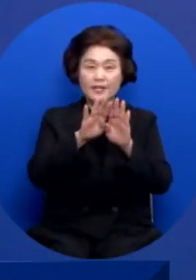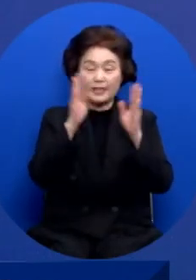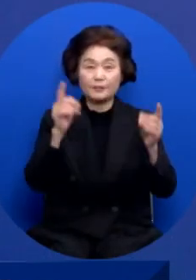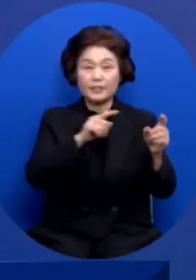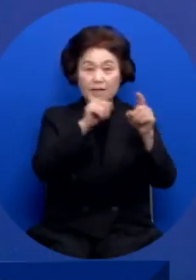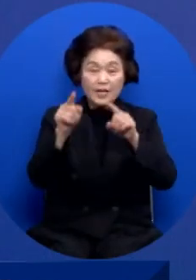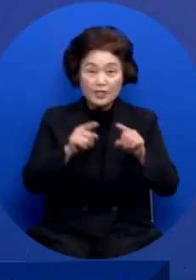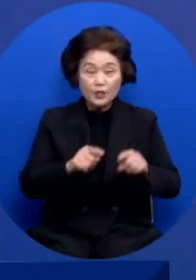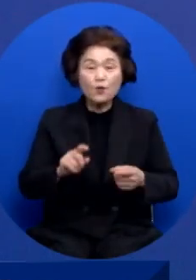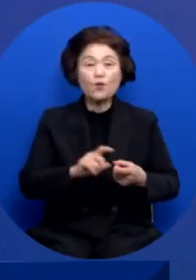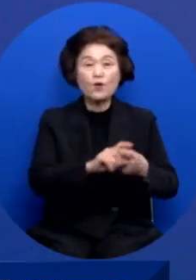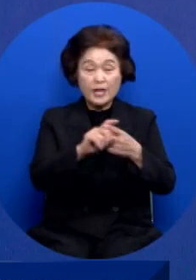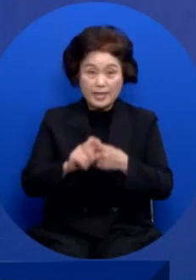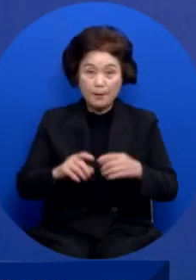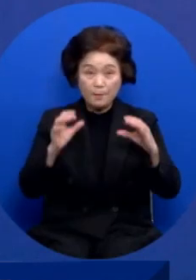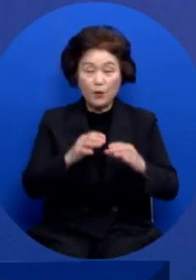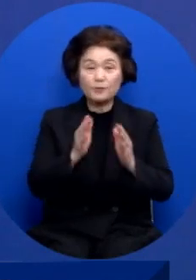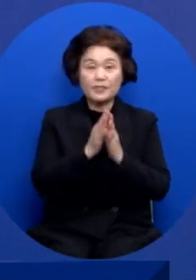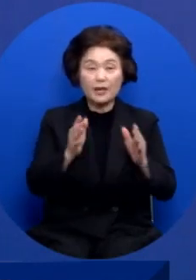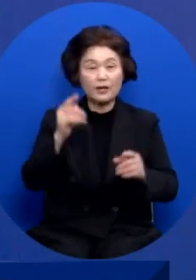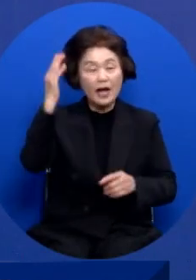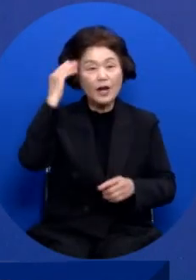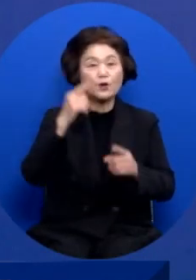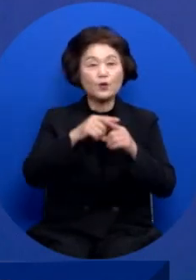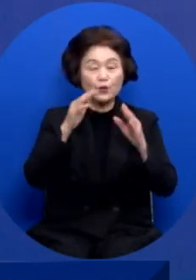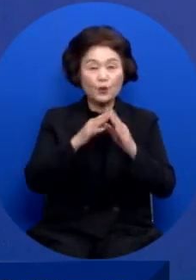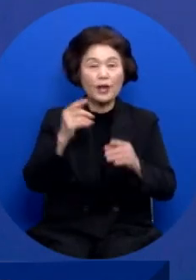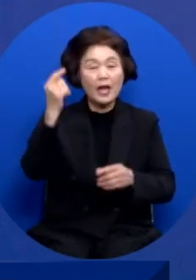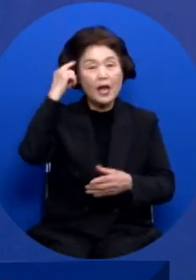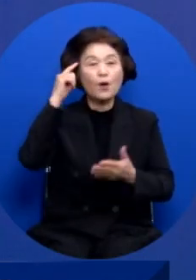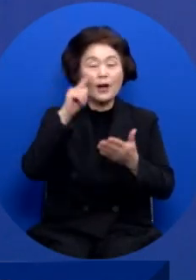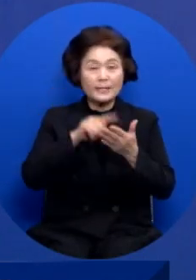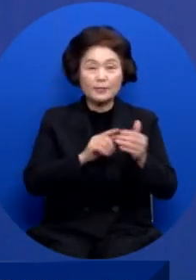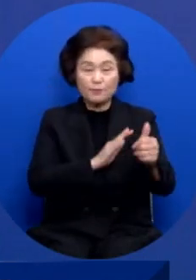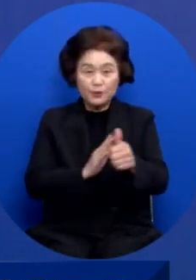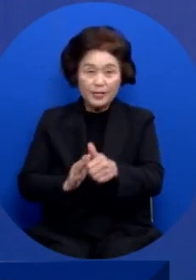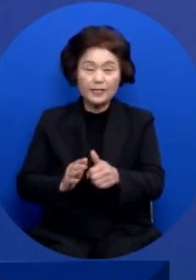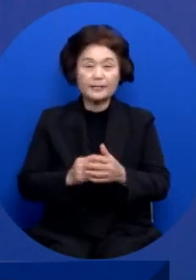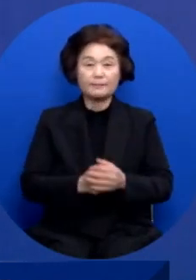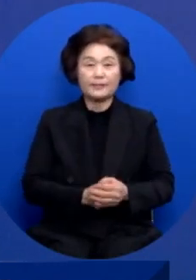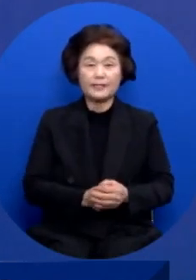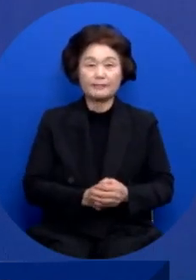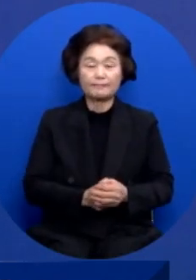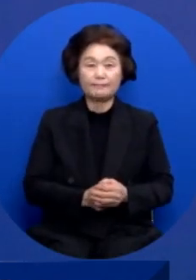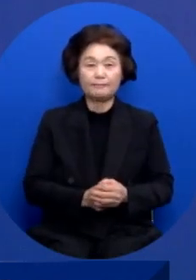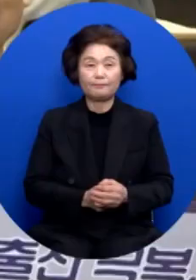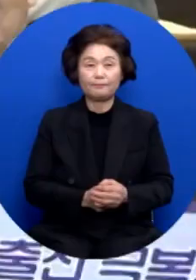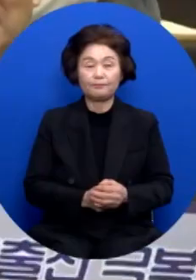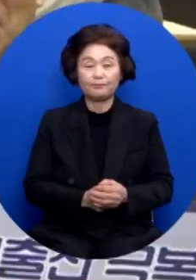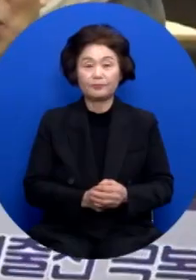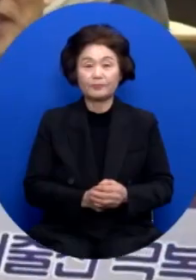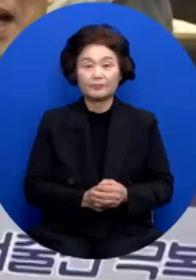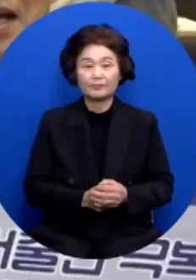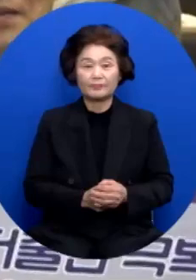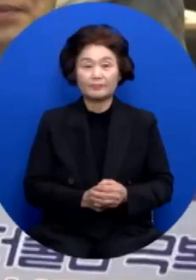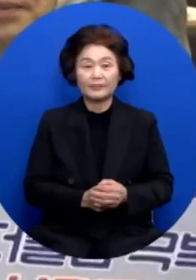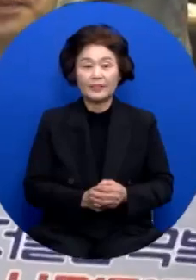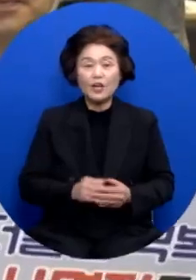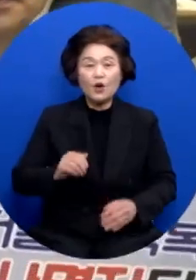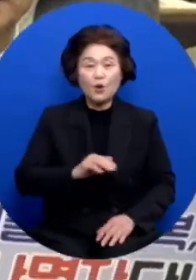연합 모임을 시작으로 한국교회 관심을 요청했는데요. 이가영 기자가 전해드립니다.